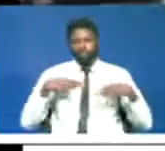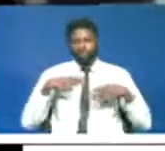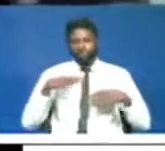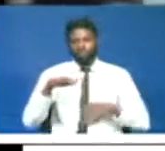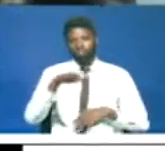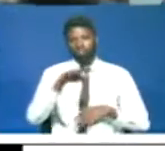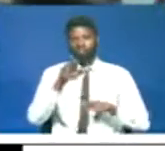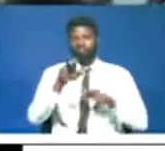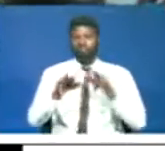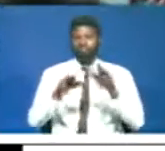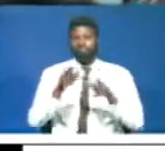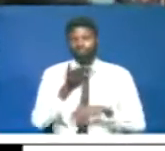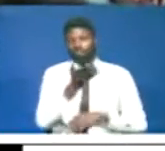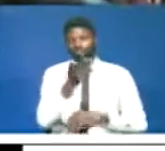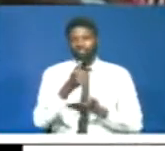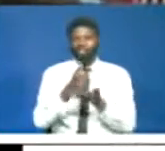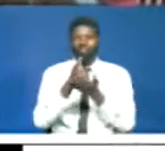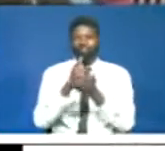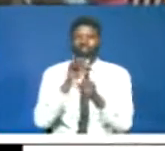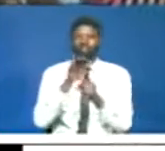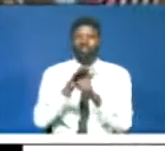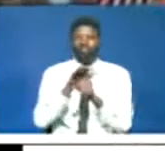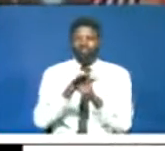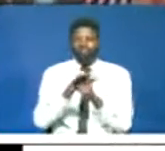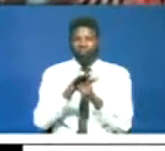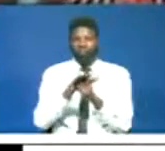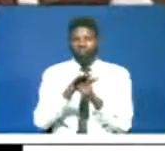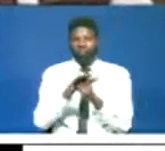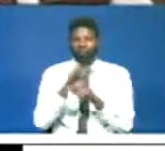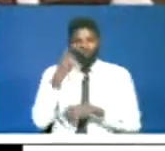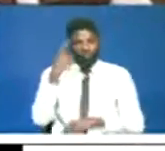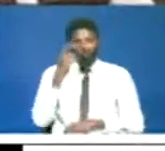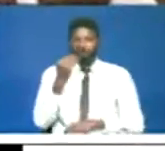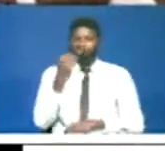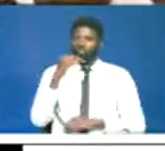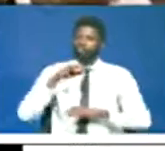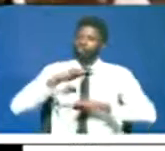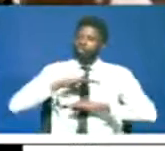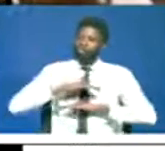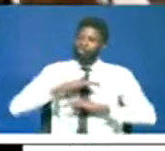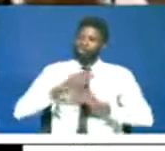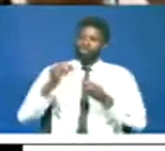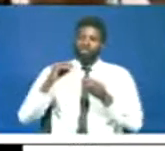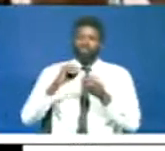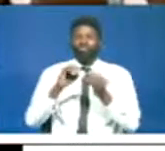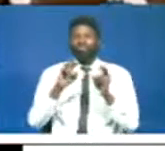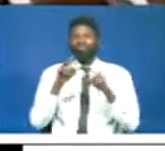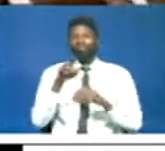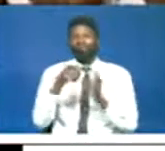Nyinyi ndio mnachangia sehemu kubwa ya kupatikana kwa chakula, hasa kwa mambo ya mchele.